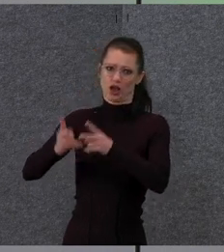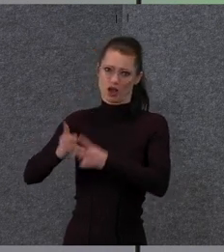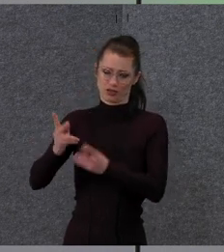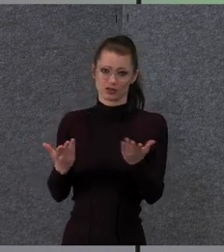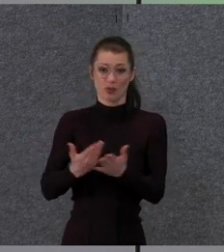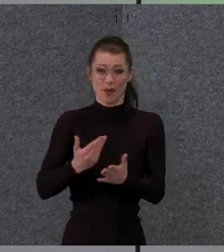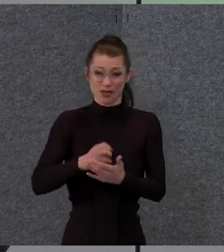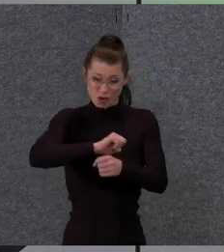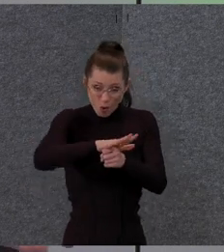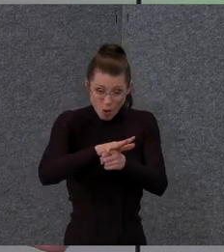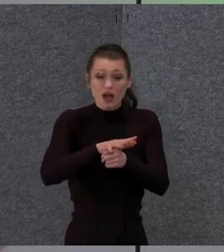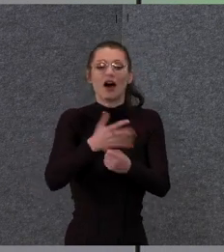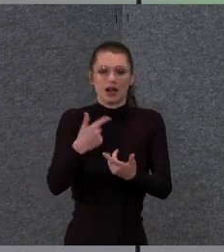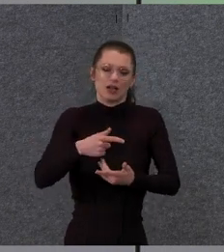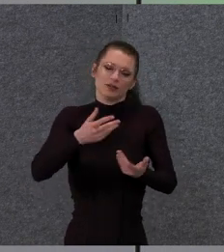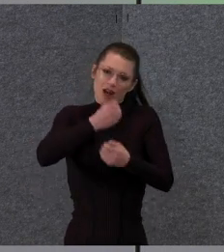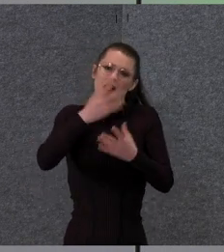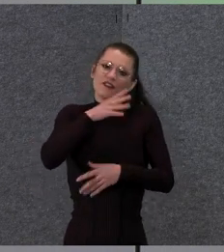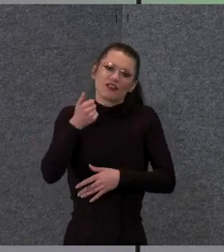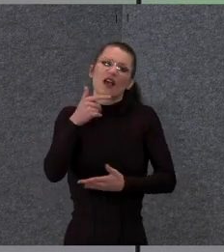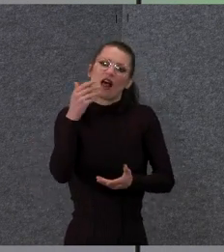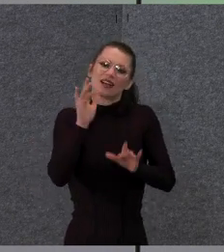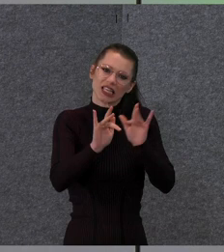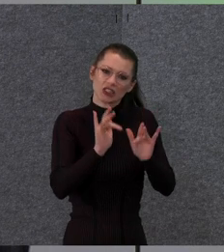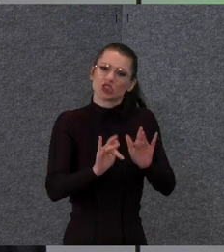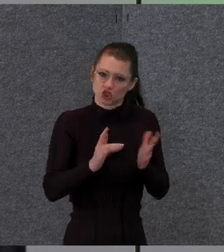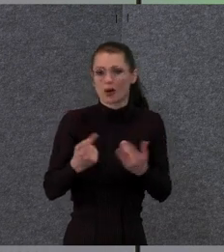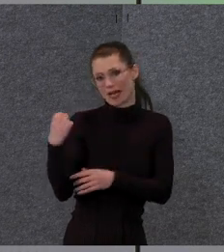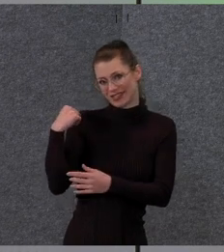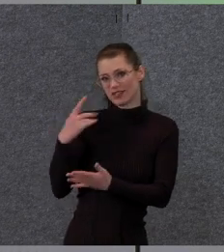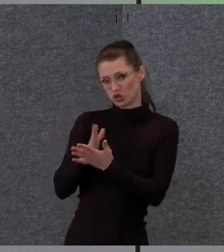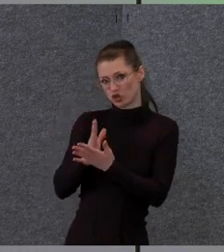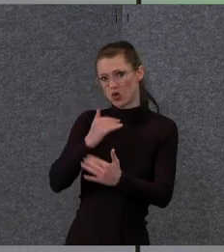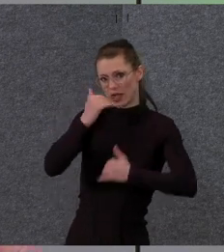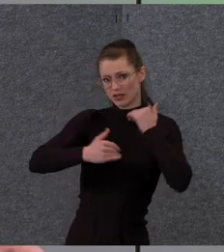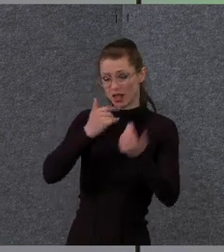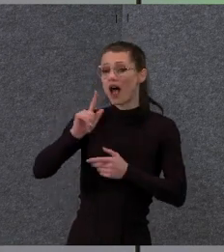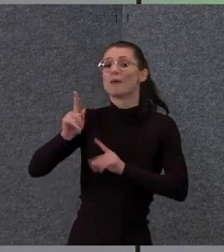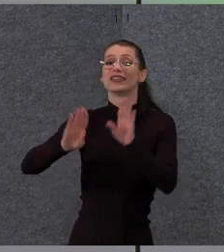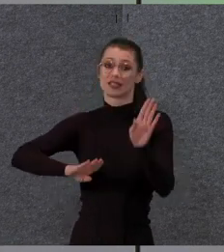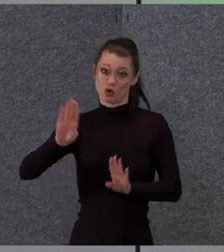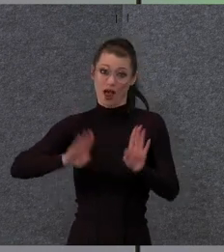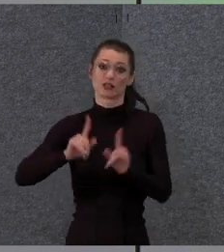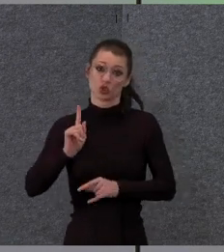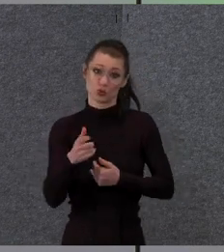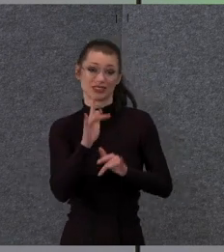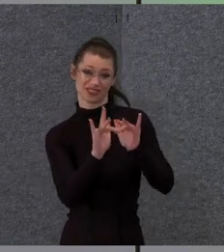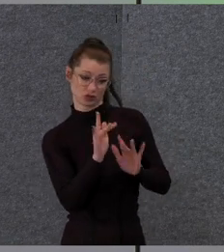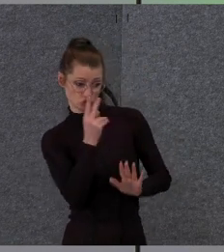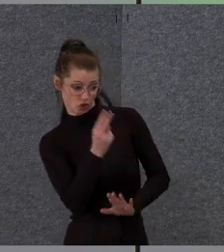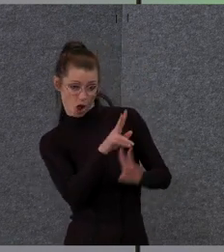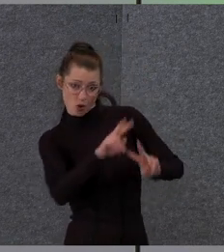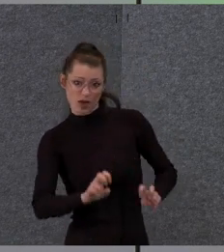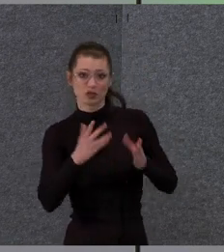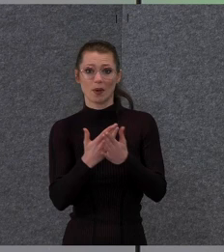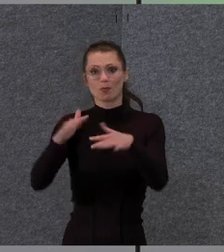an dem Corona-Missmanagement. Das haben Janosch und andere gestern schon getan. Aber wir müssen das demokratisch tun. Wir müssen vor allem darauf achten, die Rolle der